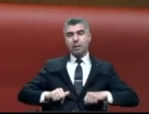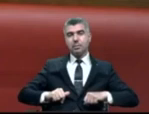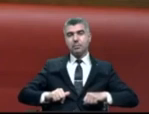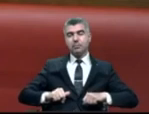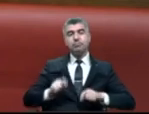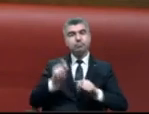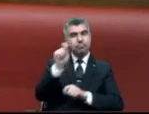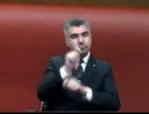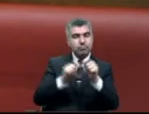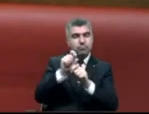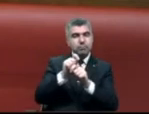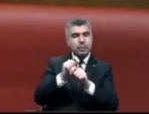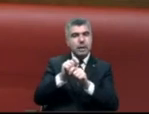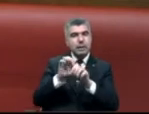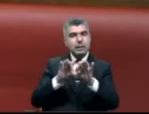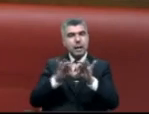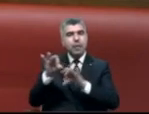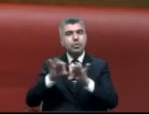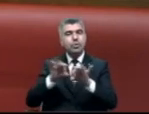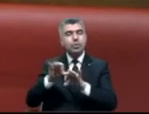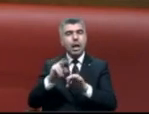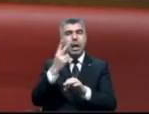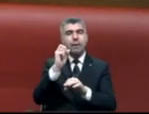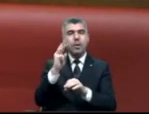على تقييم الاستراتيجية الوطنية للتشغيل